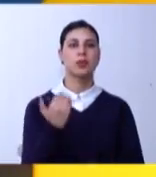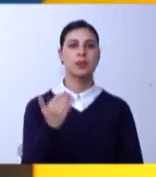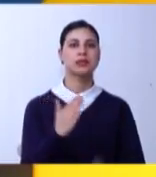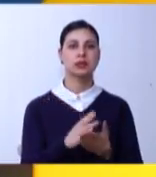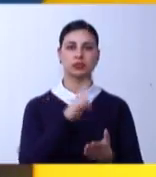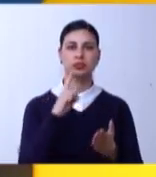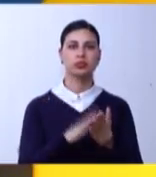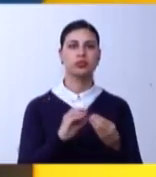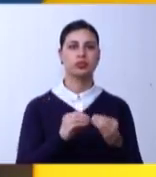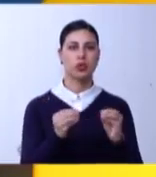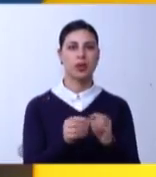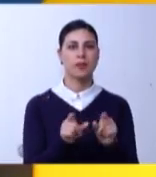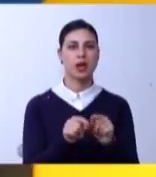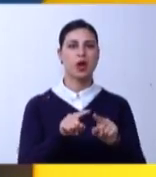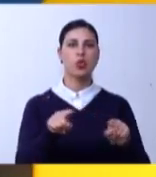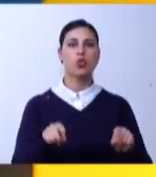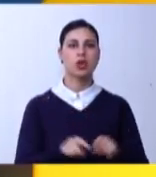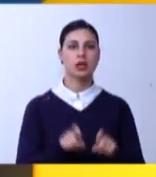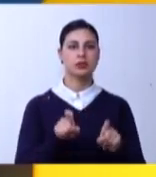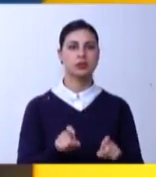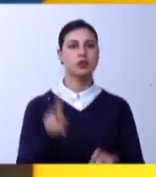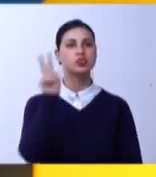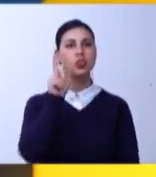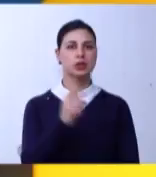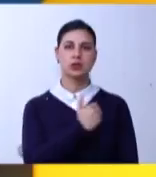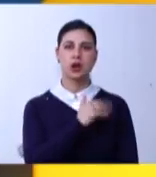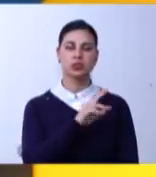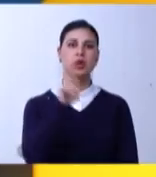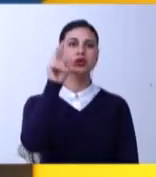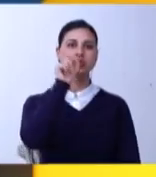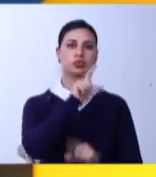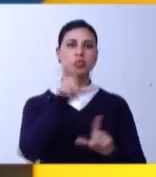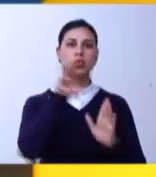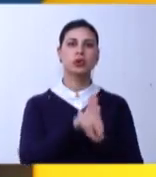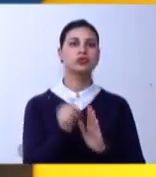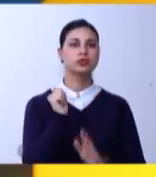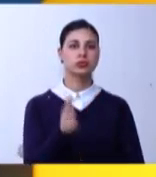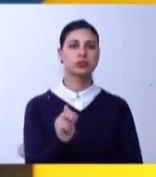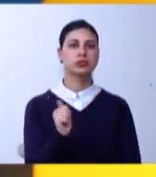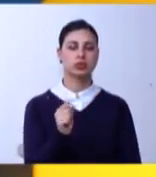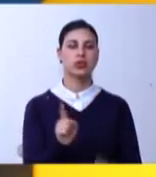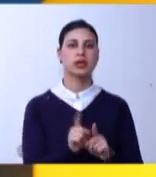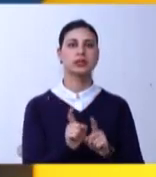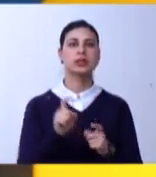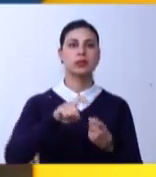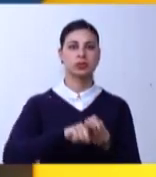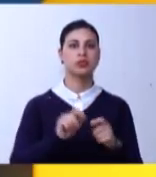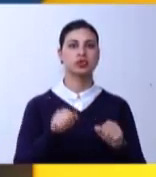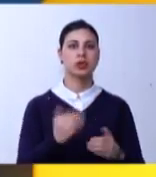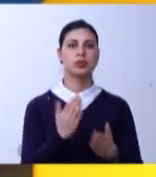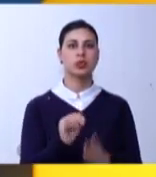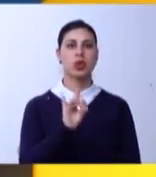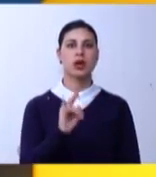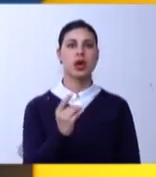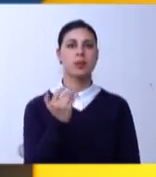აქვს მუდმივი პრობლემა მიჯაჭულობა ქოთანთან, ტუალეტი და სკოლა. ასეთ დამოკიდებულებაში შეიძლება თუ